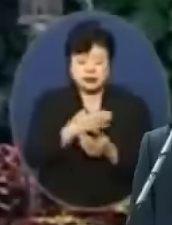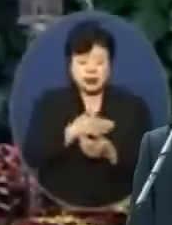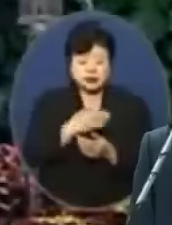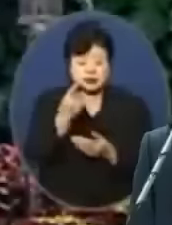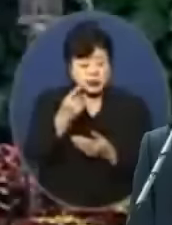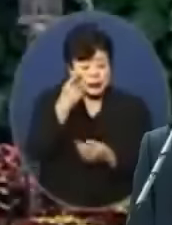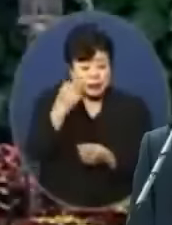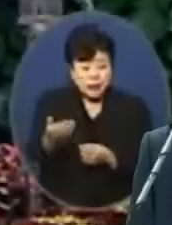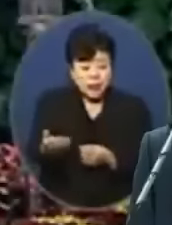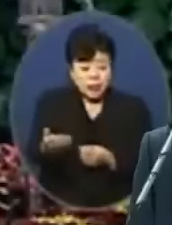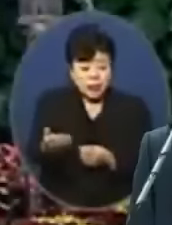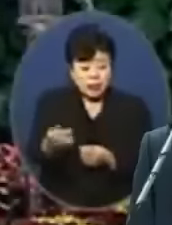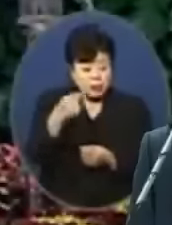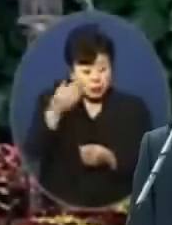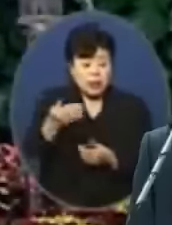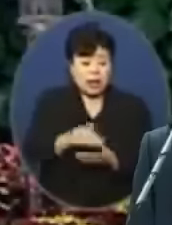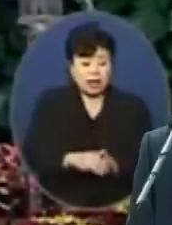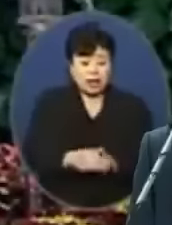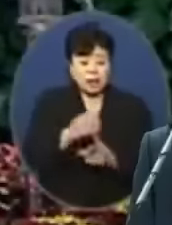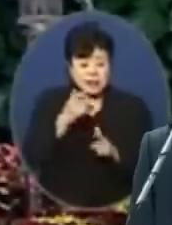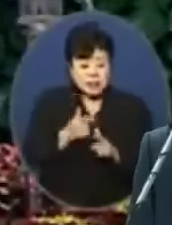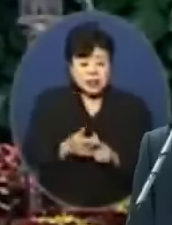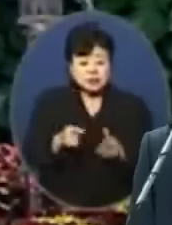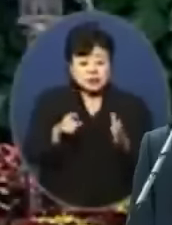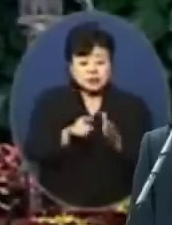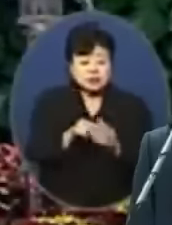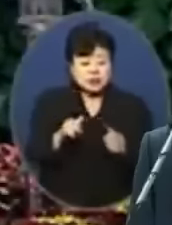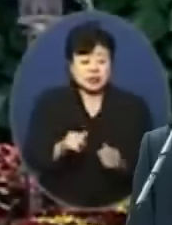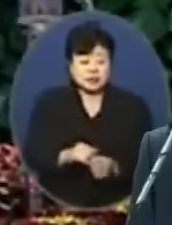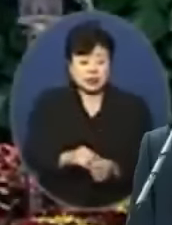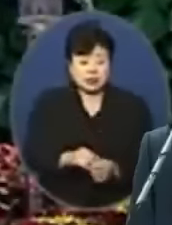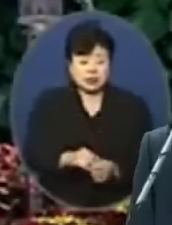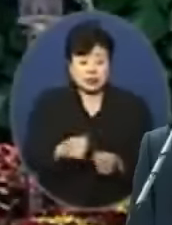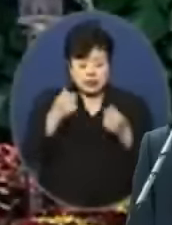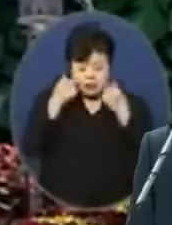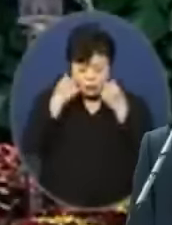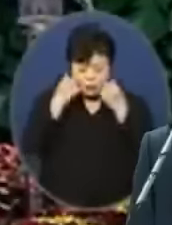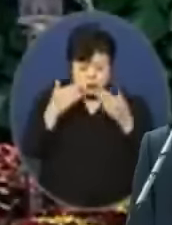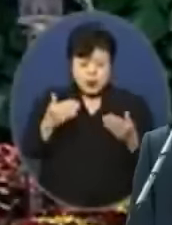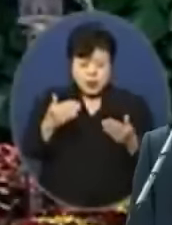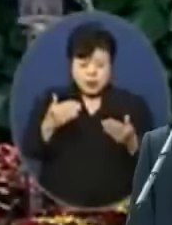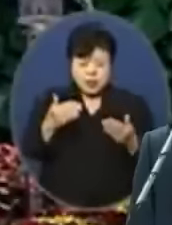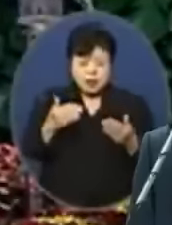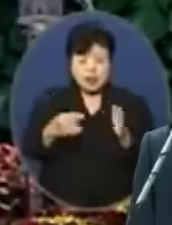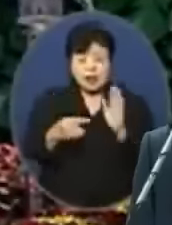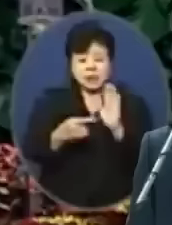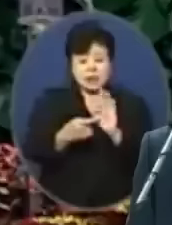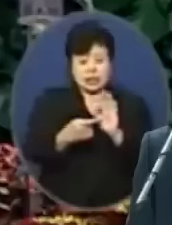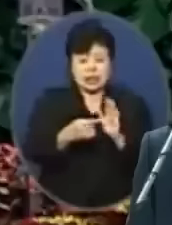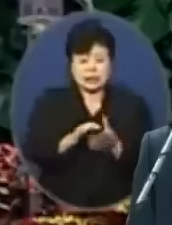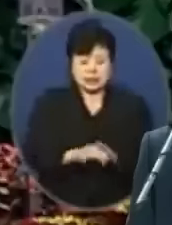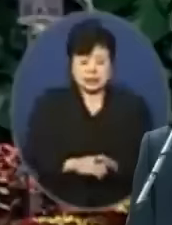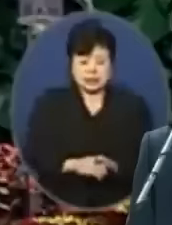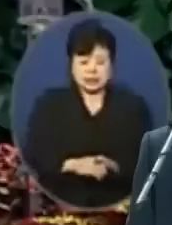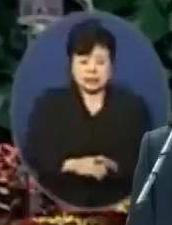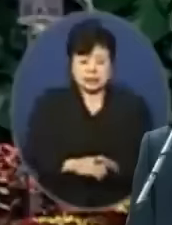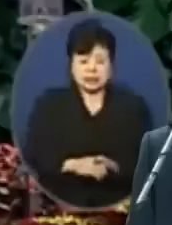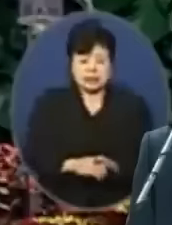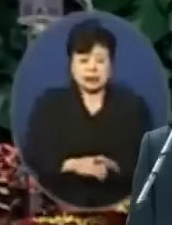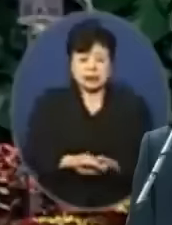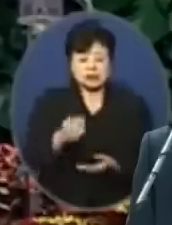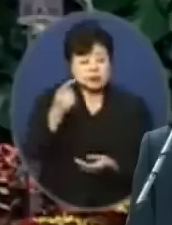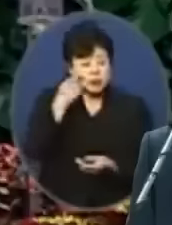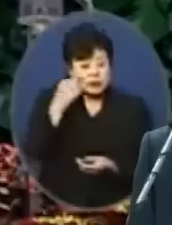어디서 왔는가? 이 질문은 우리 예수 믿는 사람에게는 대단히 분명하게 나타나 있습니다. 나는 어디서